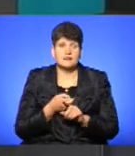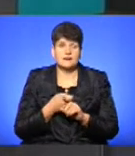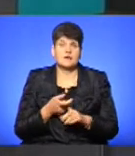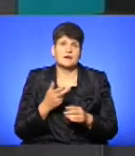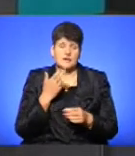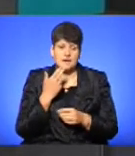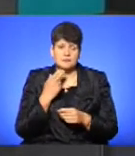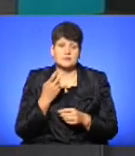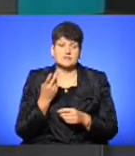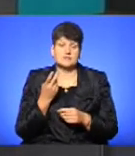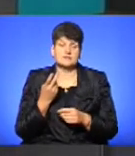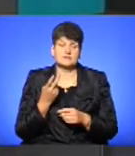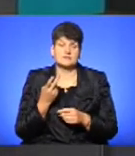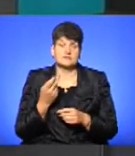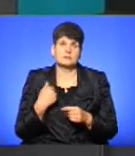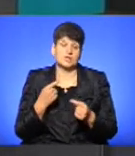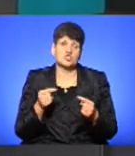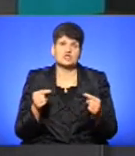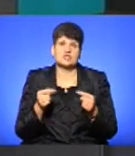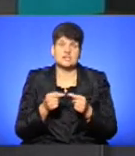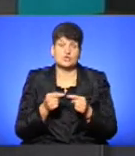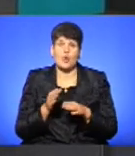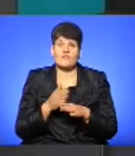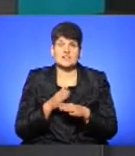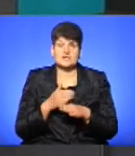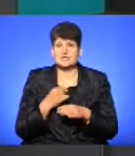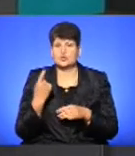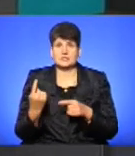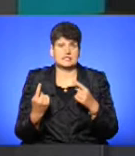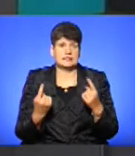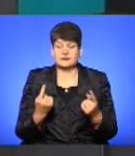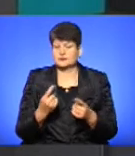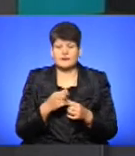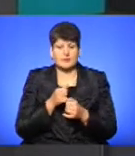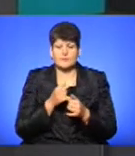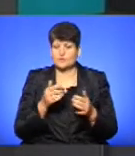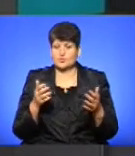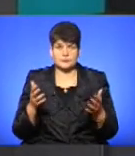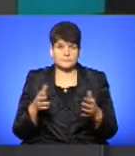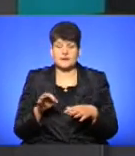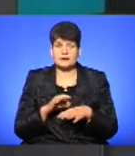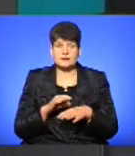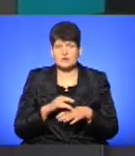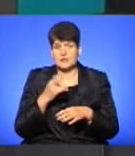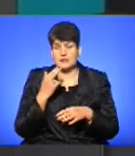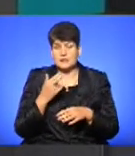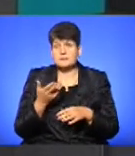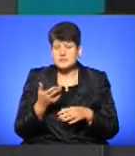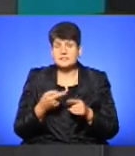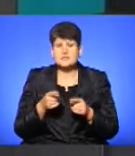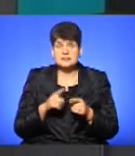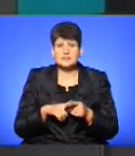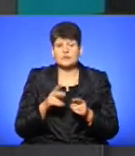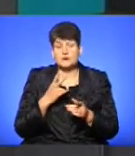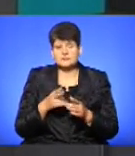зазвичай, скажімо так, ми чітко так аж відрізнити один штам від іншого не можемо, тому що захворюваність на грип, що вона